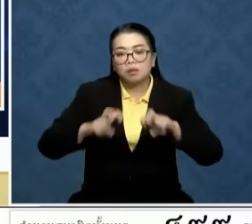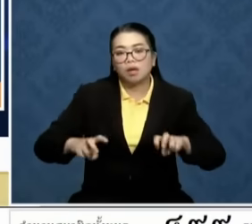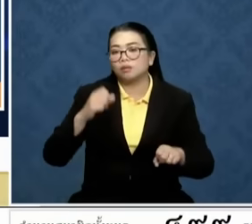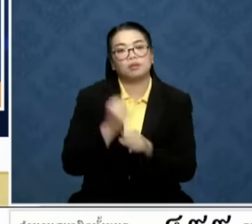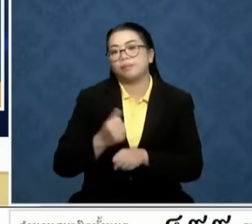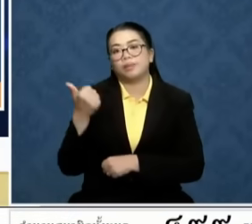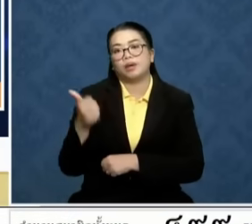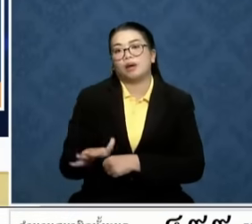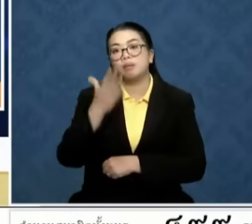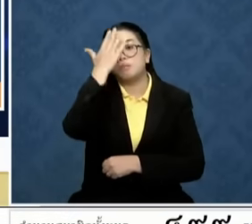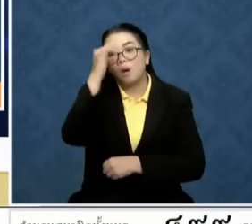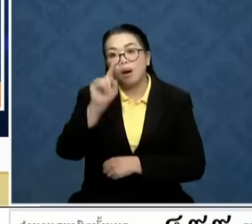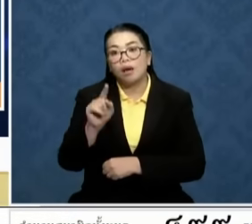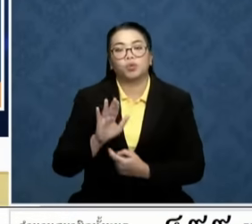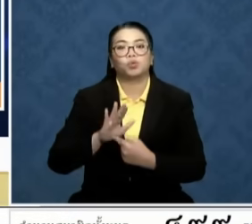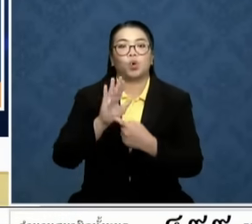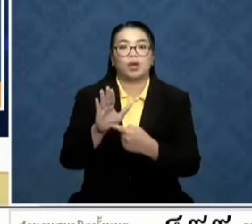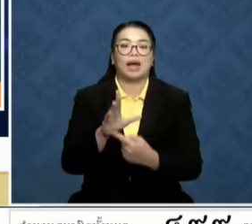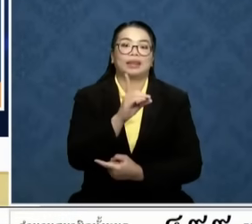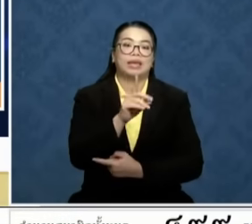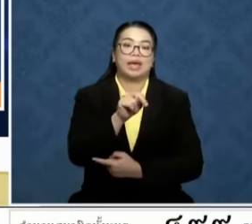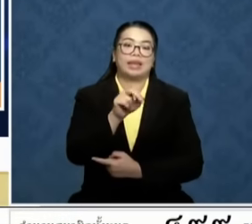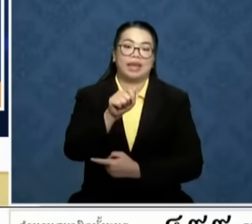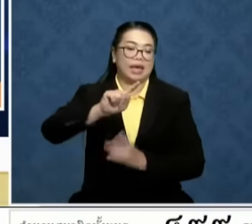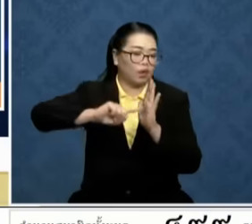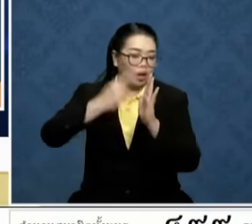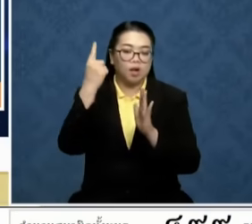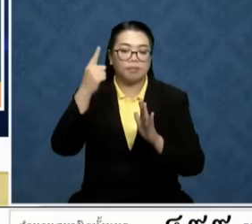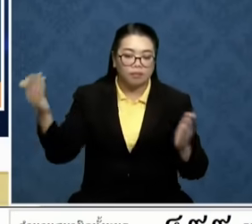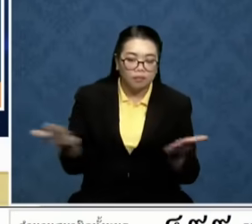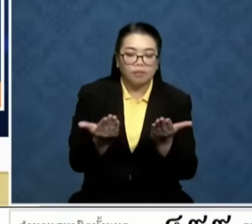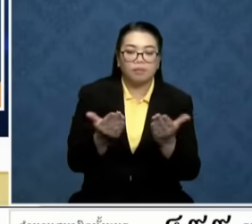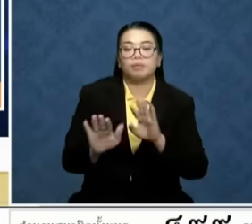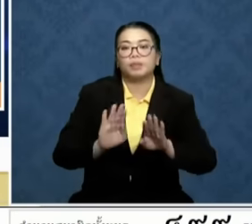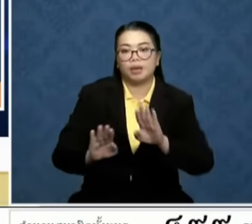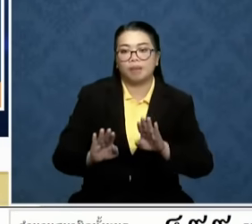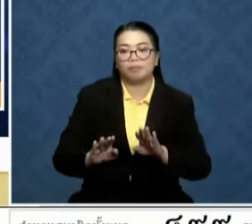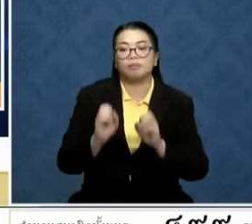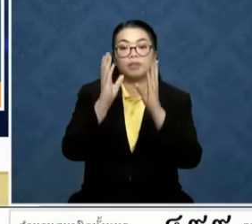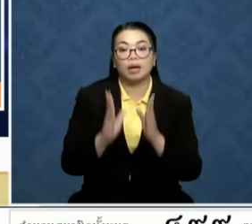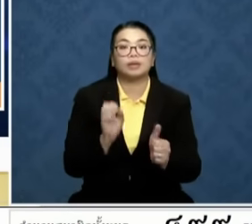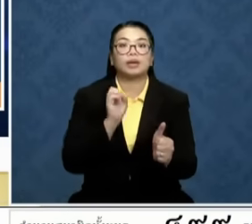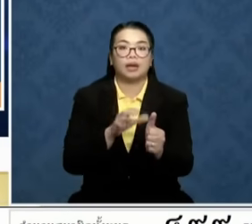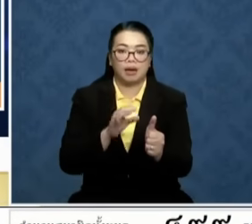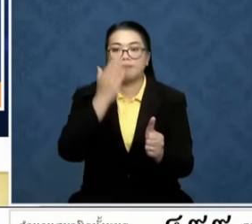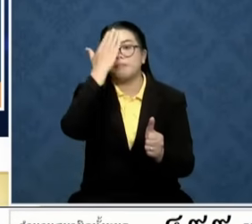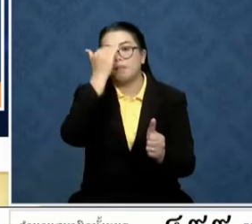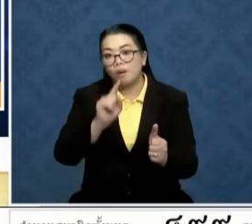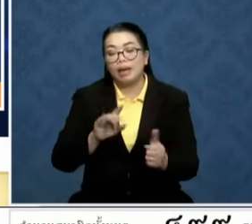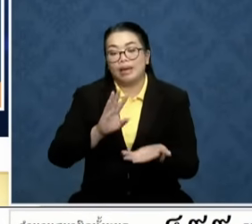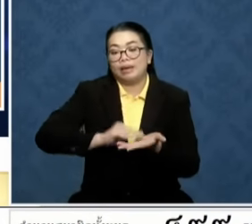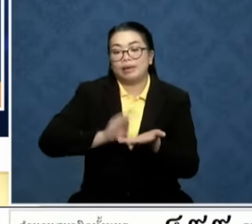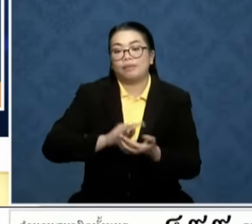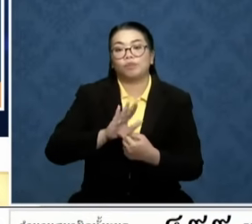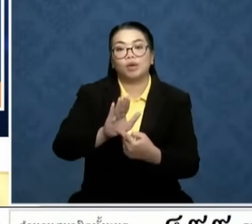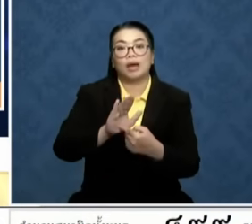ครับเพราะไม่มีตัวอย่าง DNAตอนต้นมาเทียบท่านประธานอาจารย์จึงแนะนำว่าดังนั้นการเก็บตัว